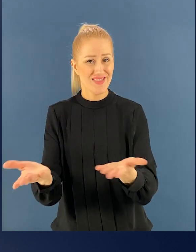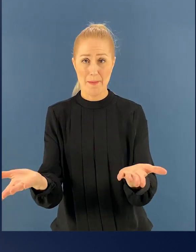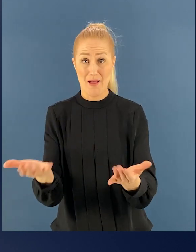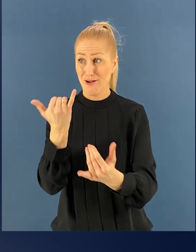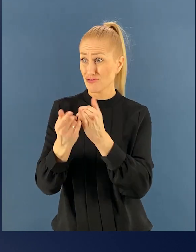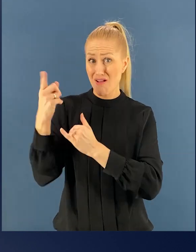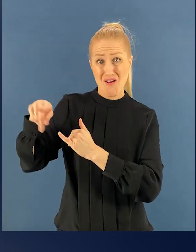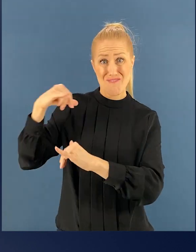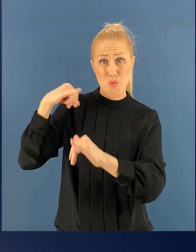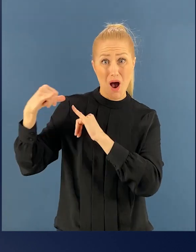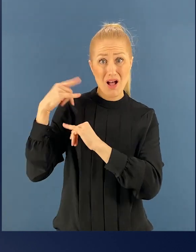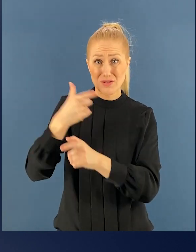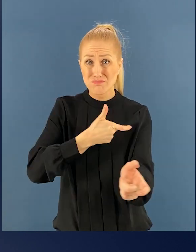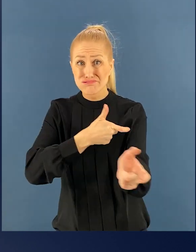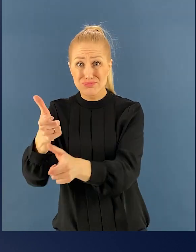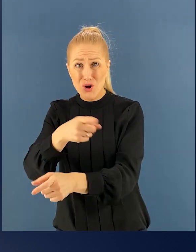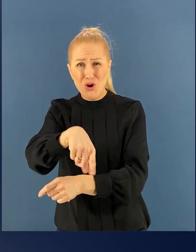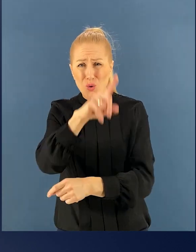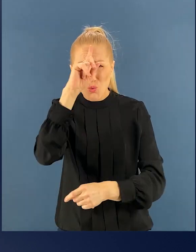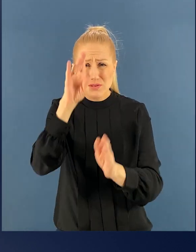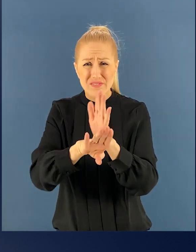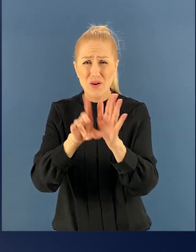pracy, koniec. I tak też się stało.